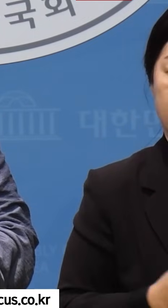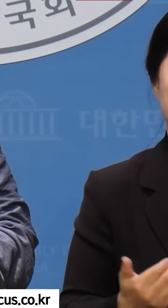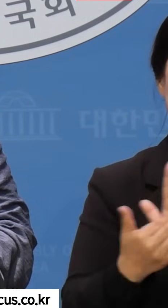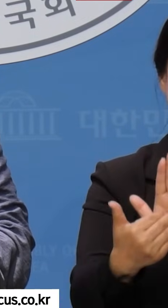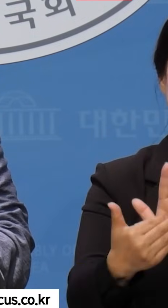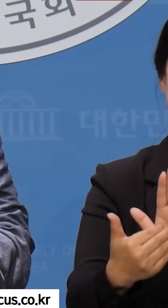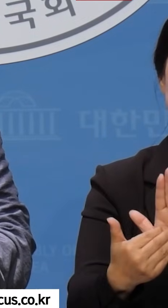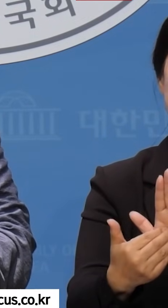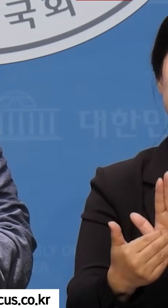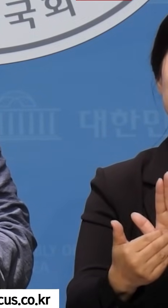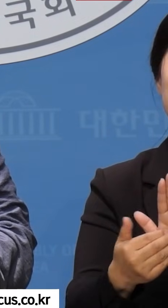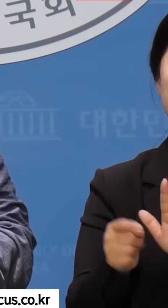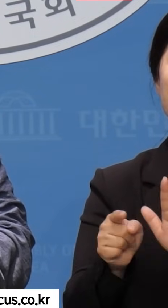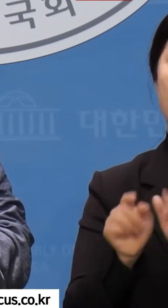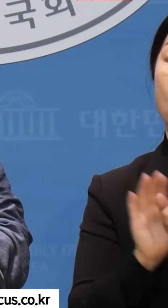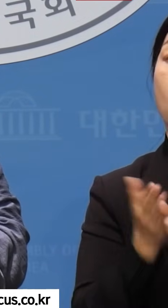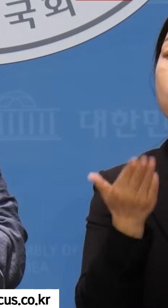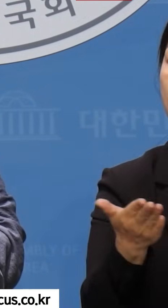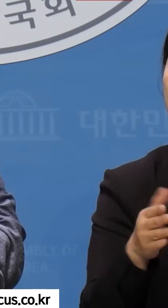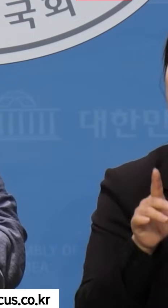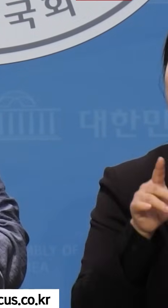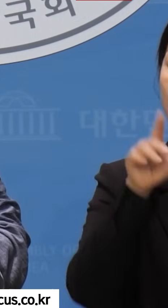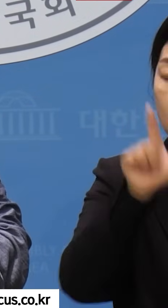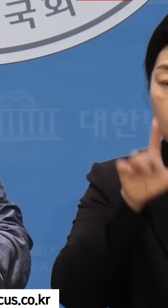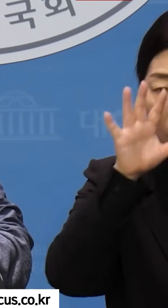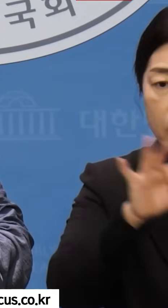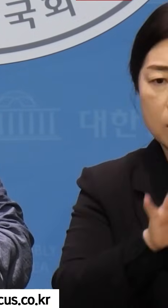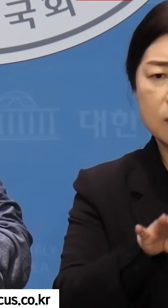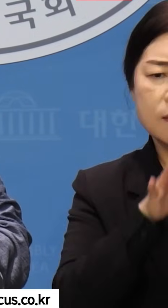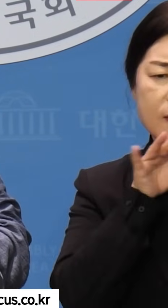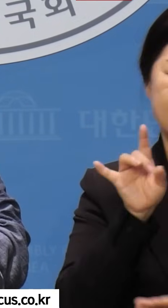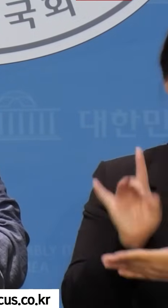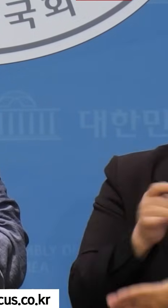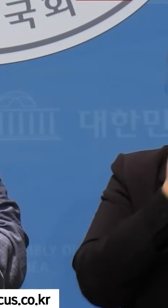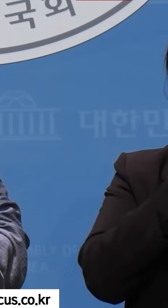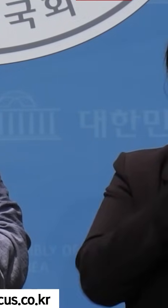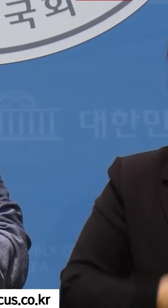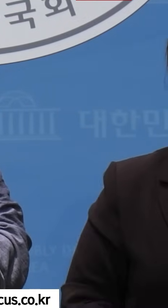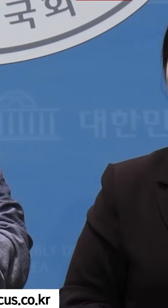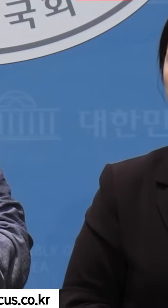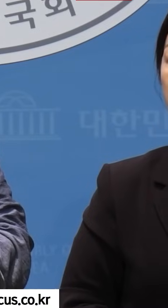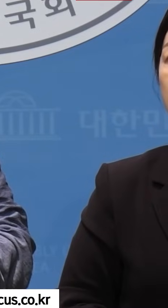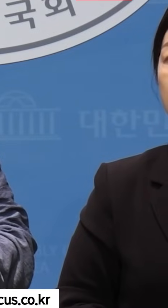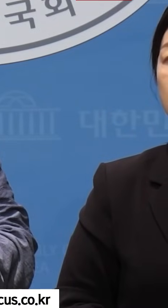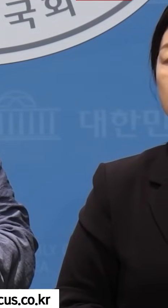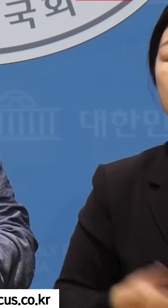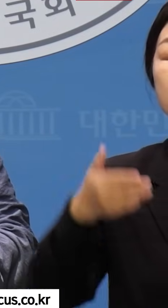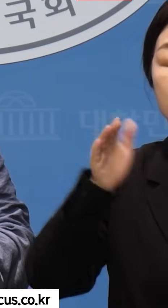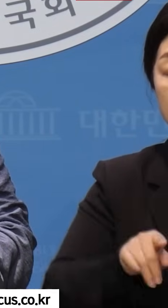한동훈 이원석 정치검찰에 정말 치가 떨립니다. 그래놓고 당시 우리 국민들